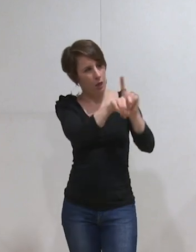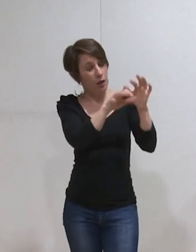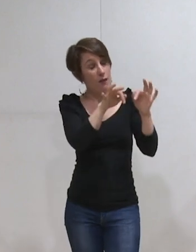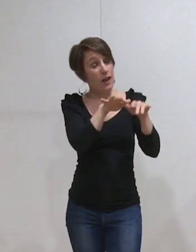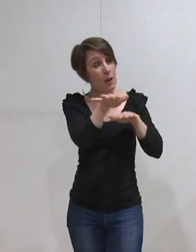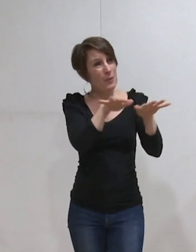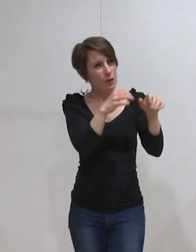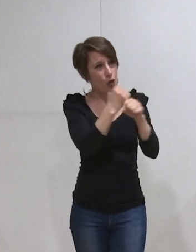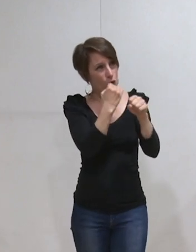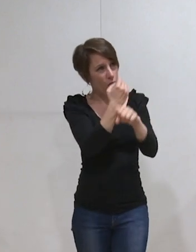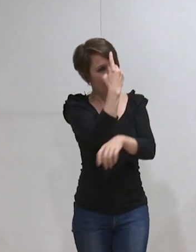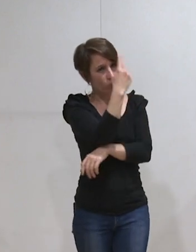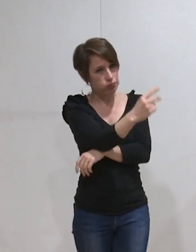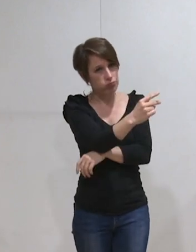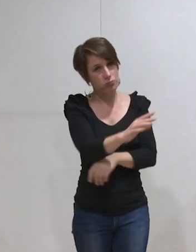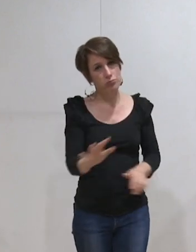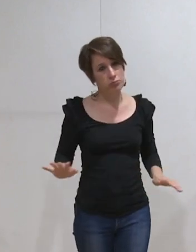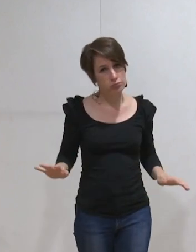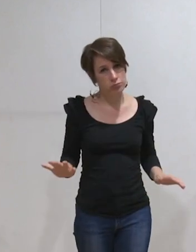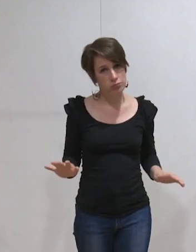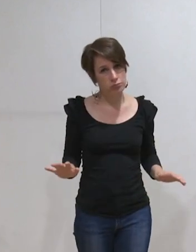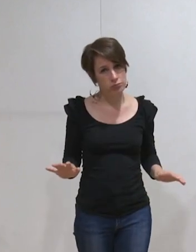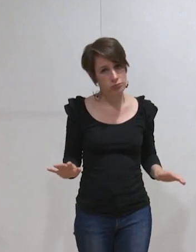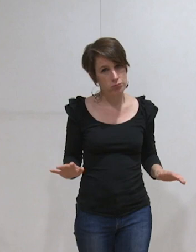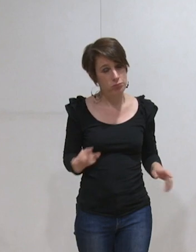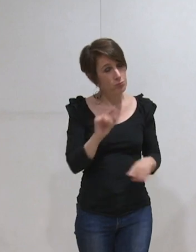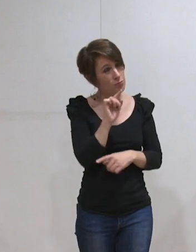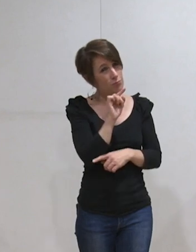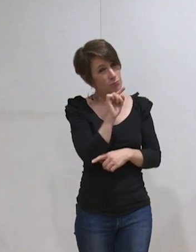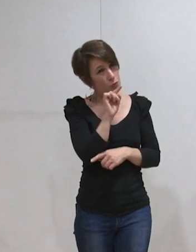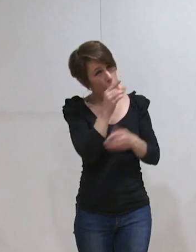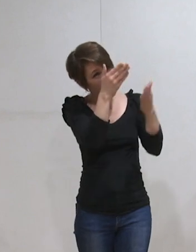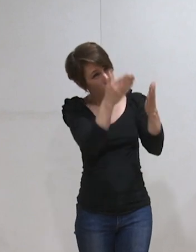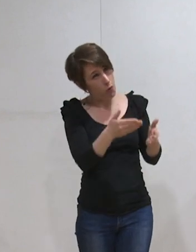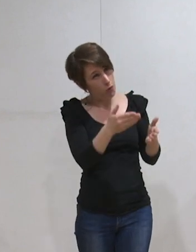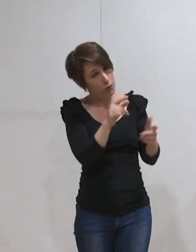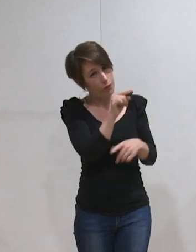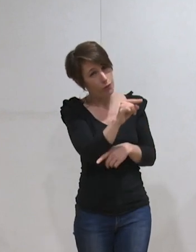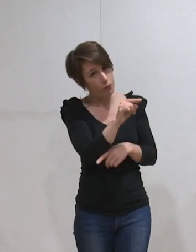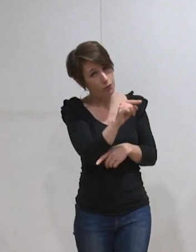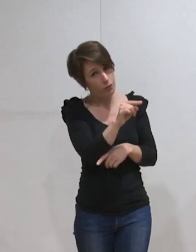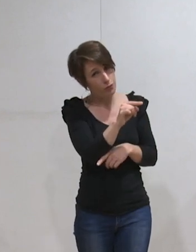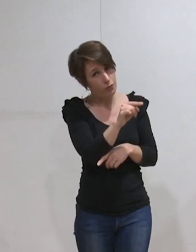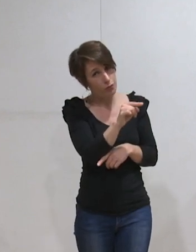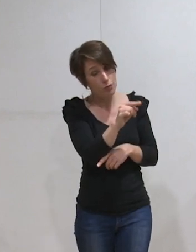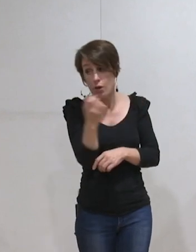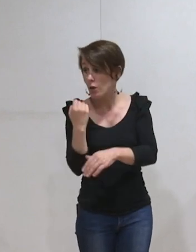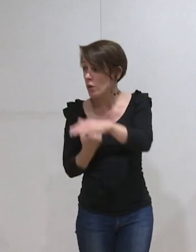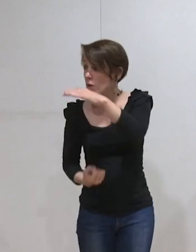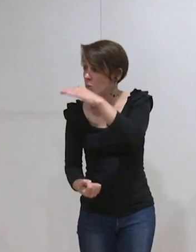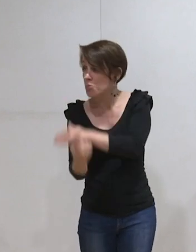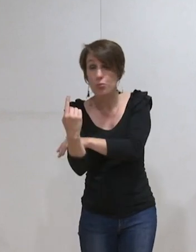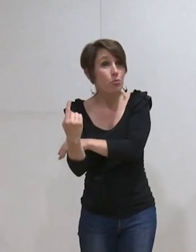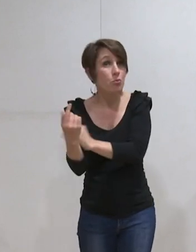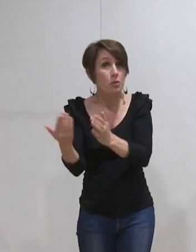est interrogé et votre capacité à répondre rapidement au DRAM qui se